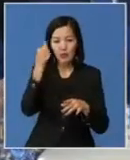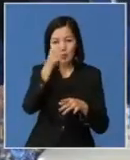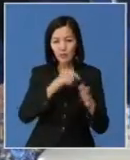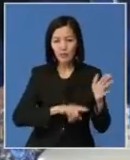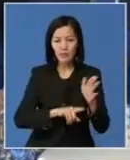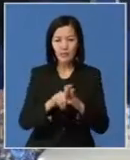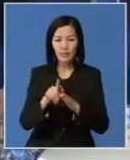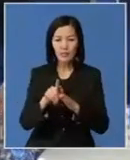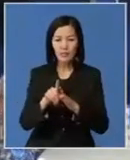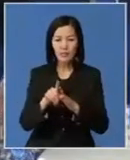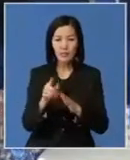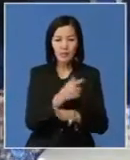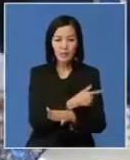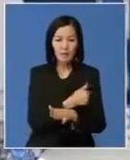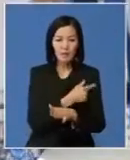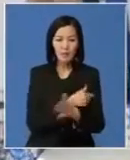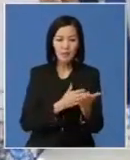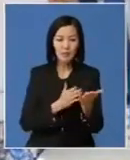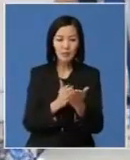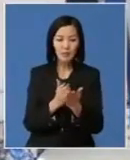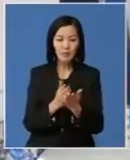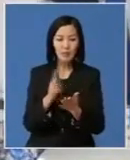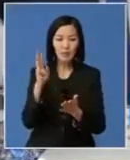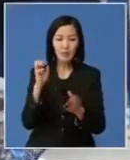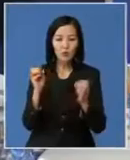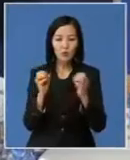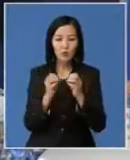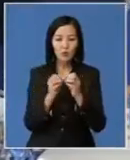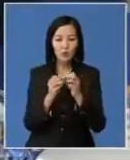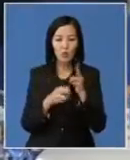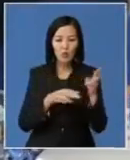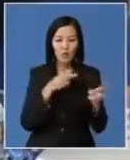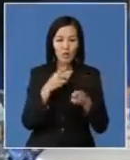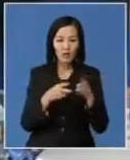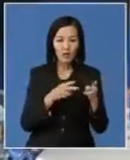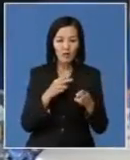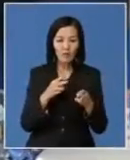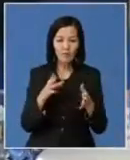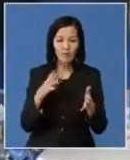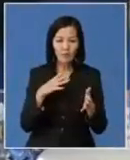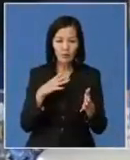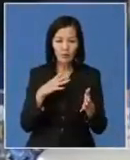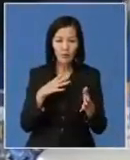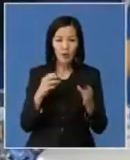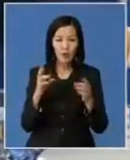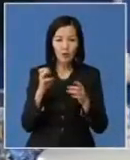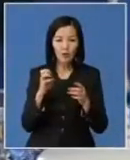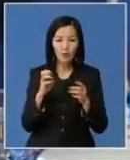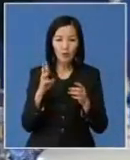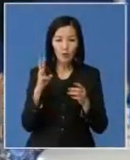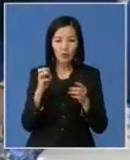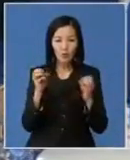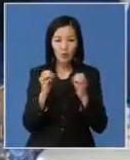бізге медицина саласы бойынша 310 арыз түсті. 310 арыздың